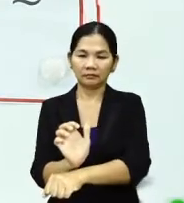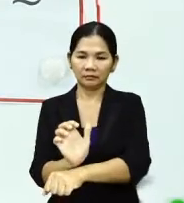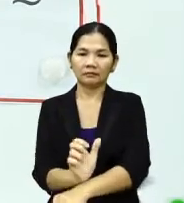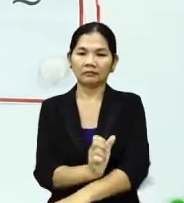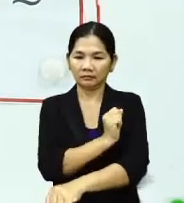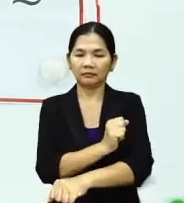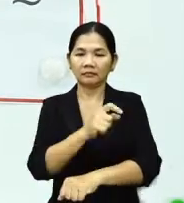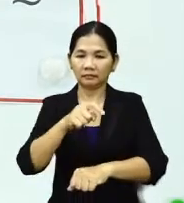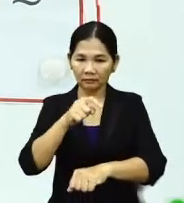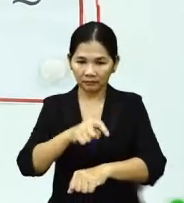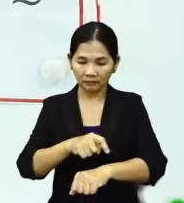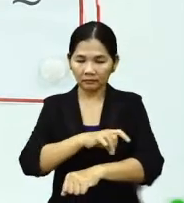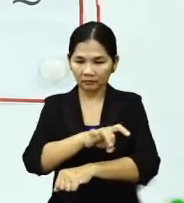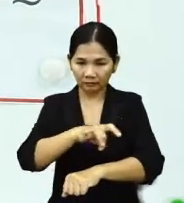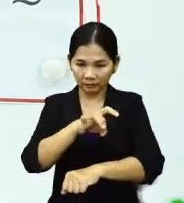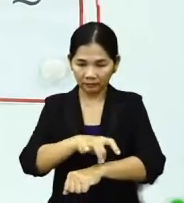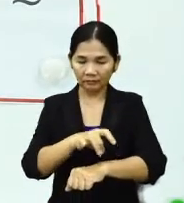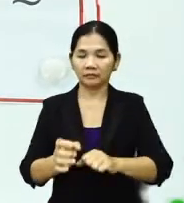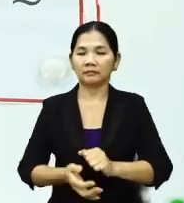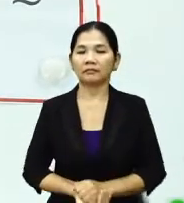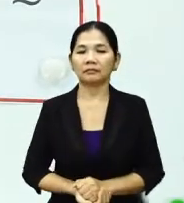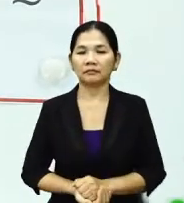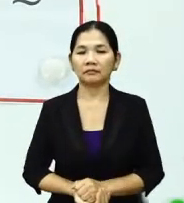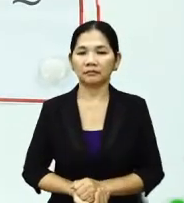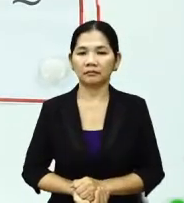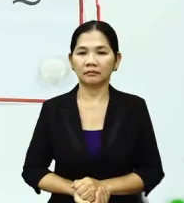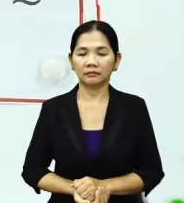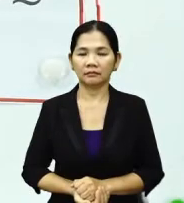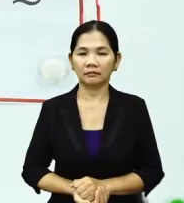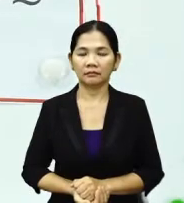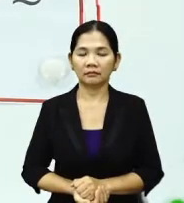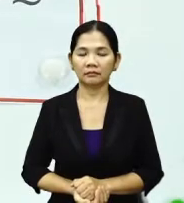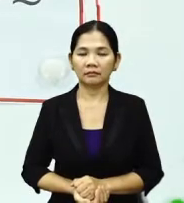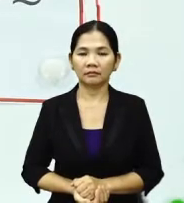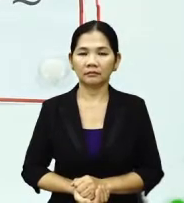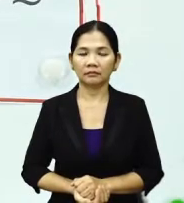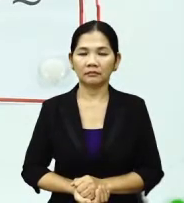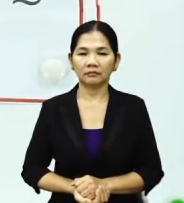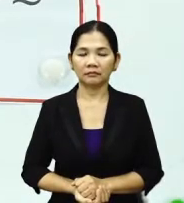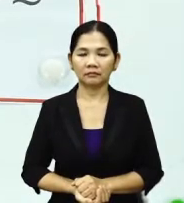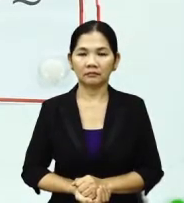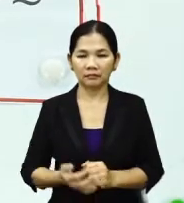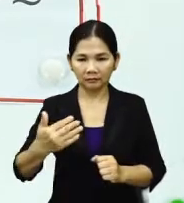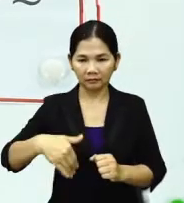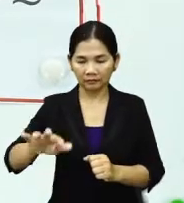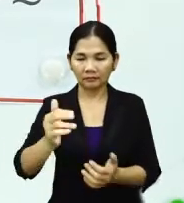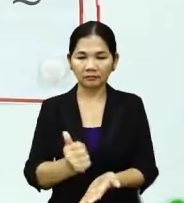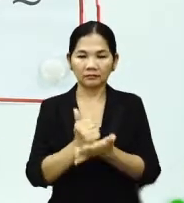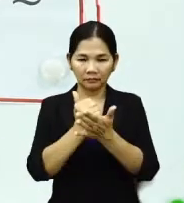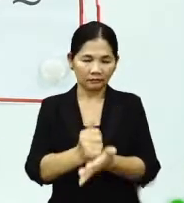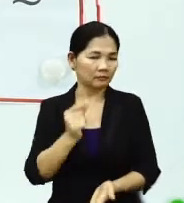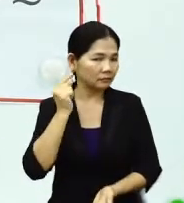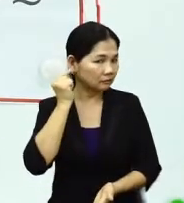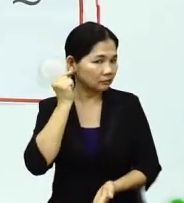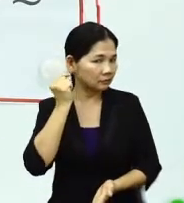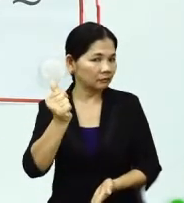niêng bàn chliệt bền chà con mơ nè tớ chui mặt đài